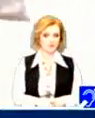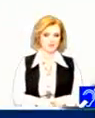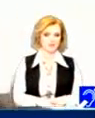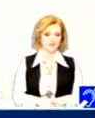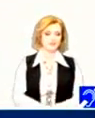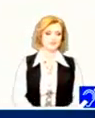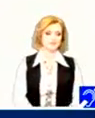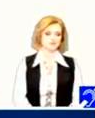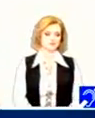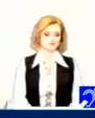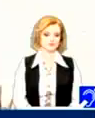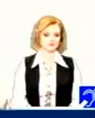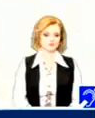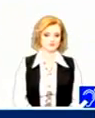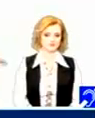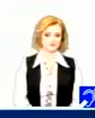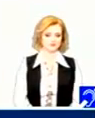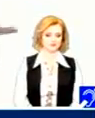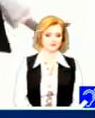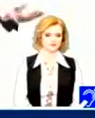Deșteaptă Pământului de Victor Ion Popa.